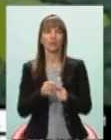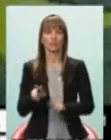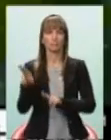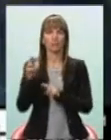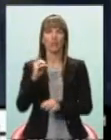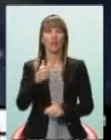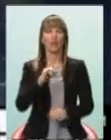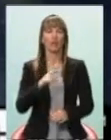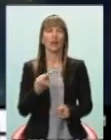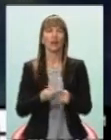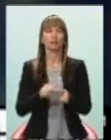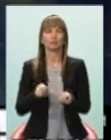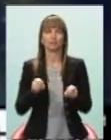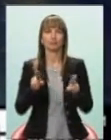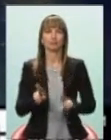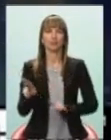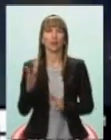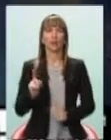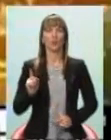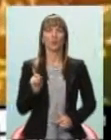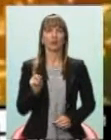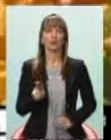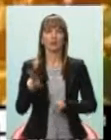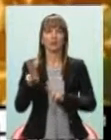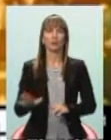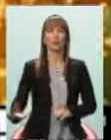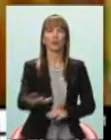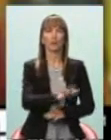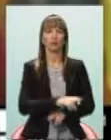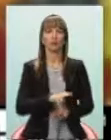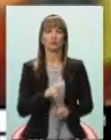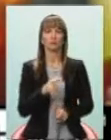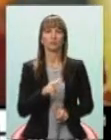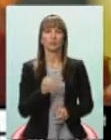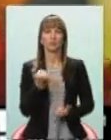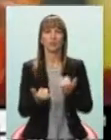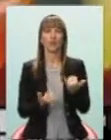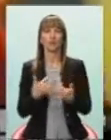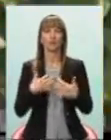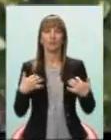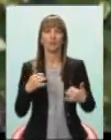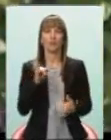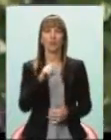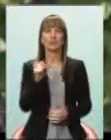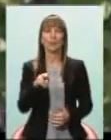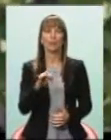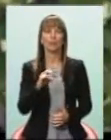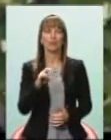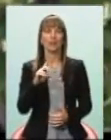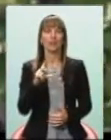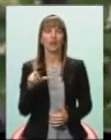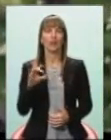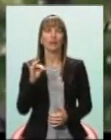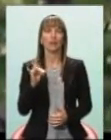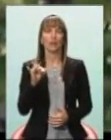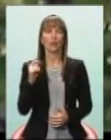– це спеціаліст-мисливець, який охороняє мисливські угіддя, доглядає тварин у заповідниках і мисливських господарствах, веде